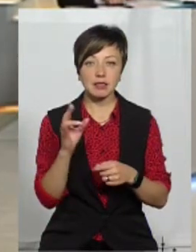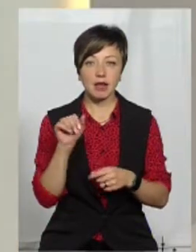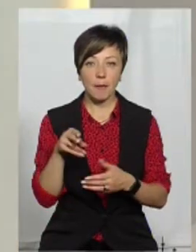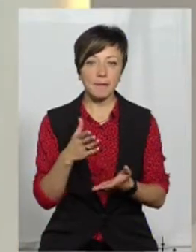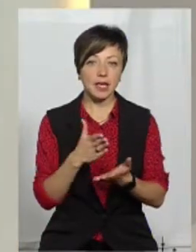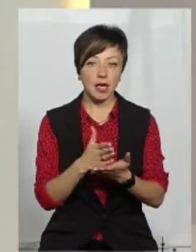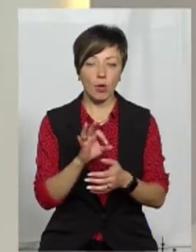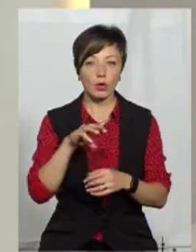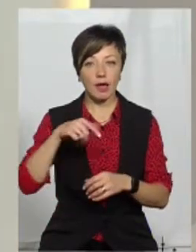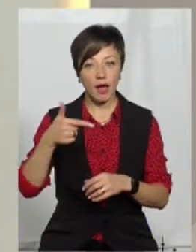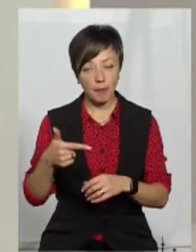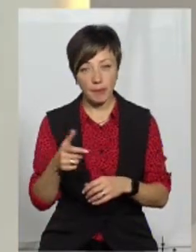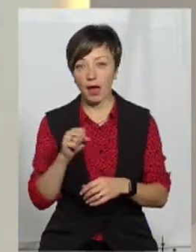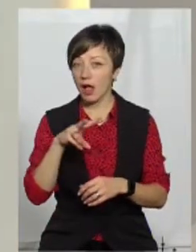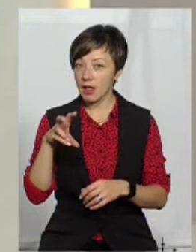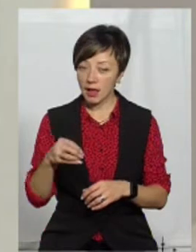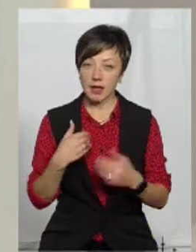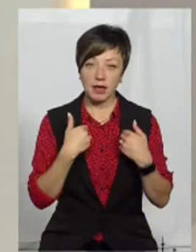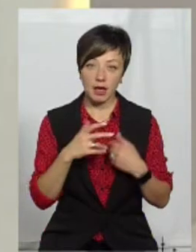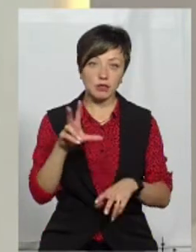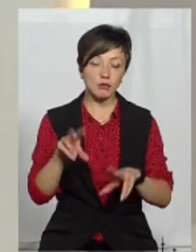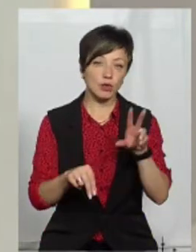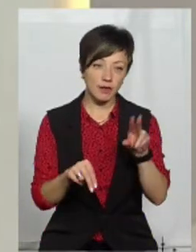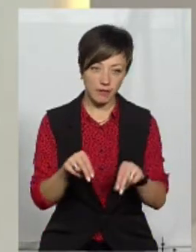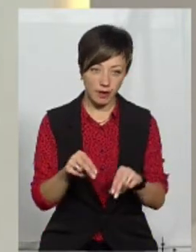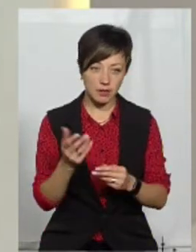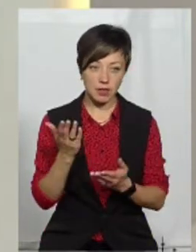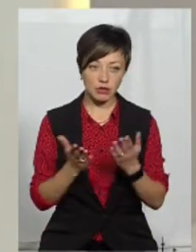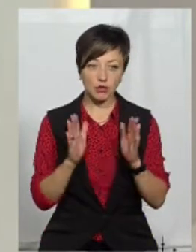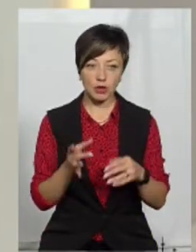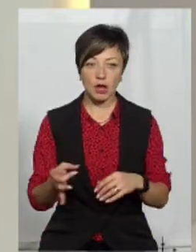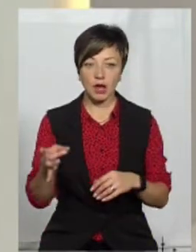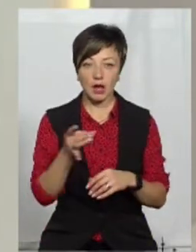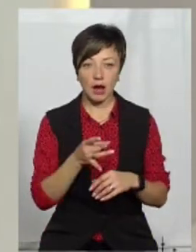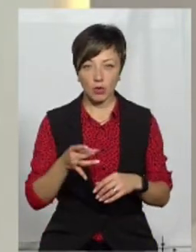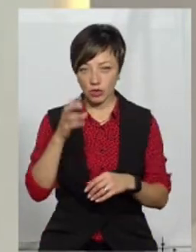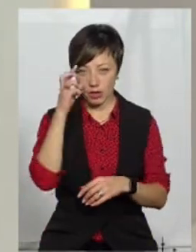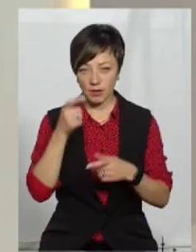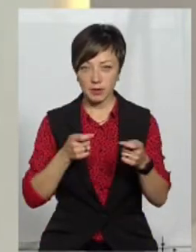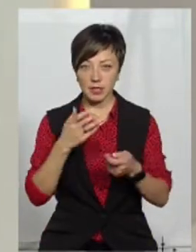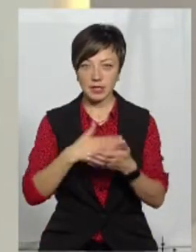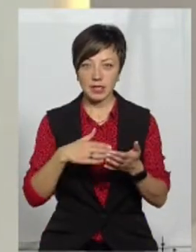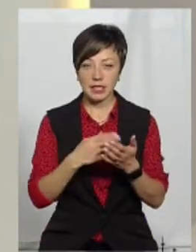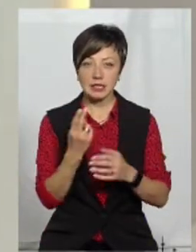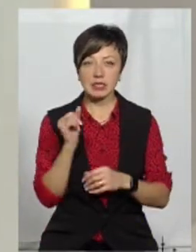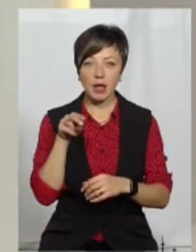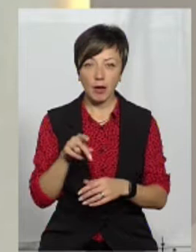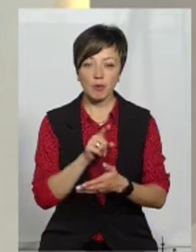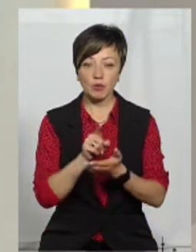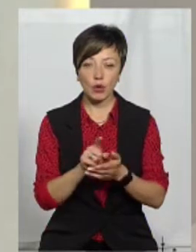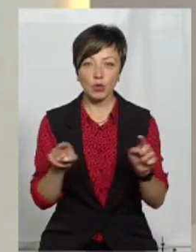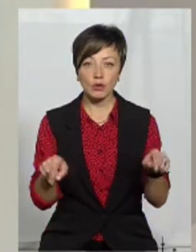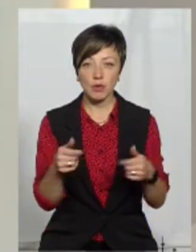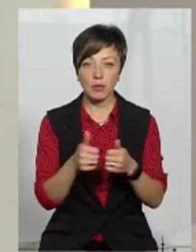при ОТГ. Але я сподіваюся, що якщо будуть РДА як такі відживати, то ЦНАПи все одно мусять утворюватися при